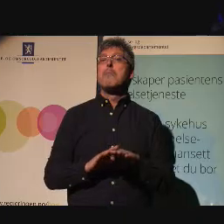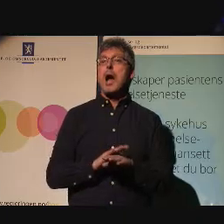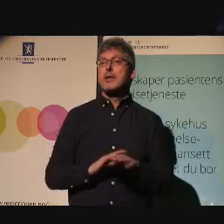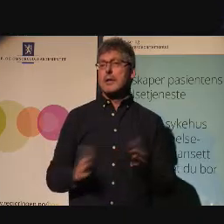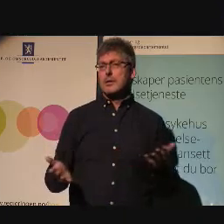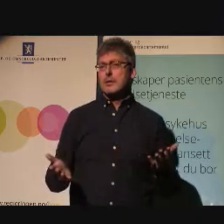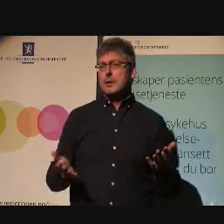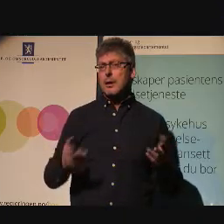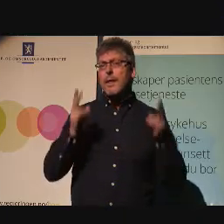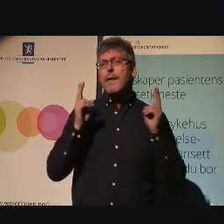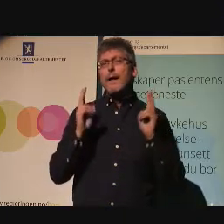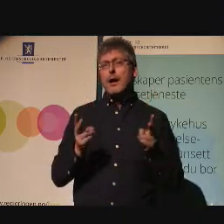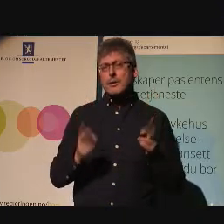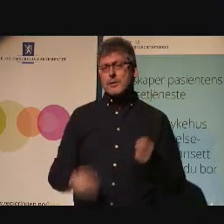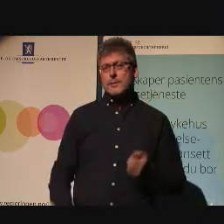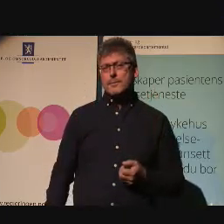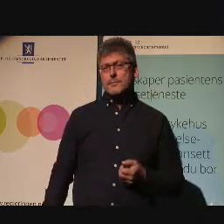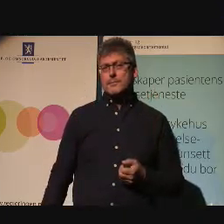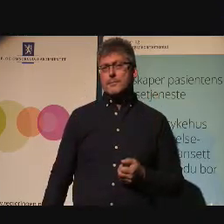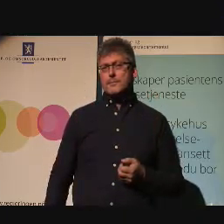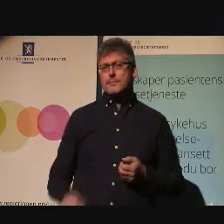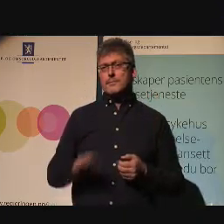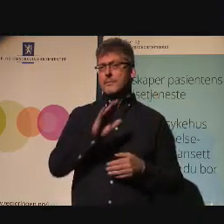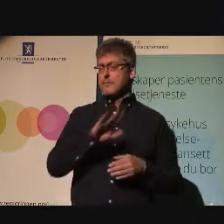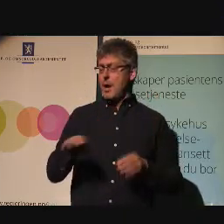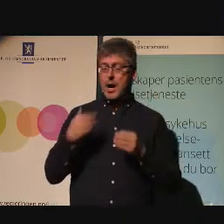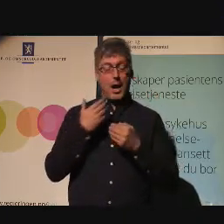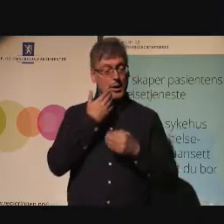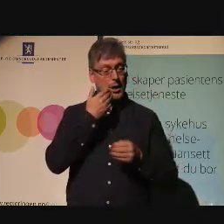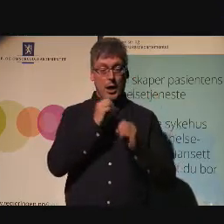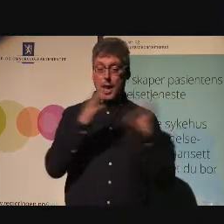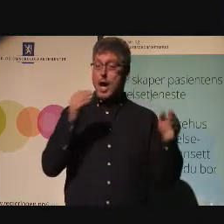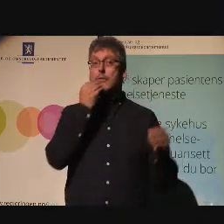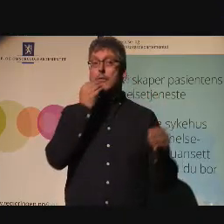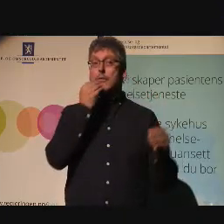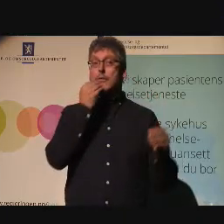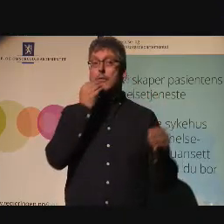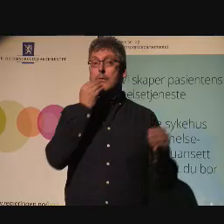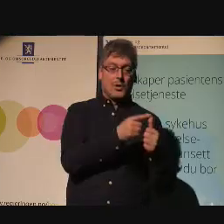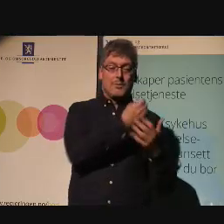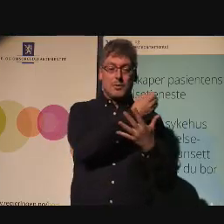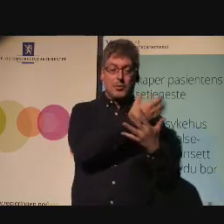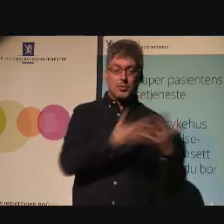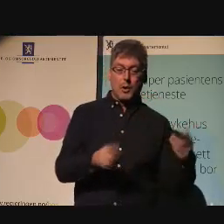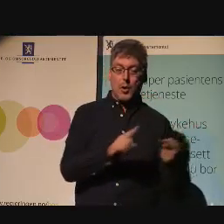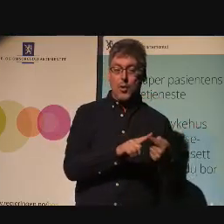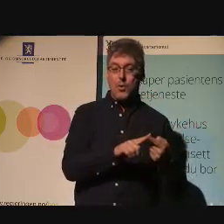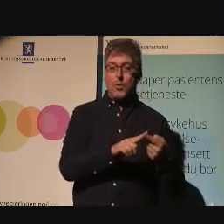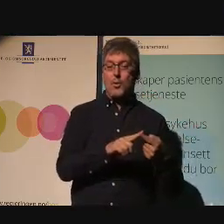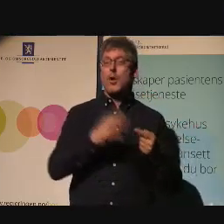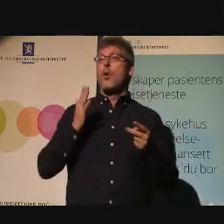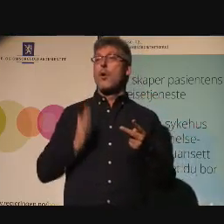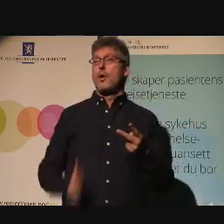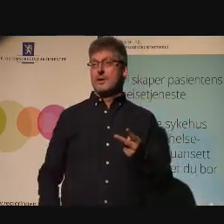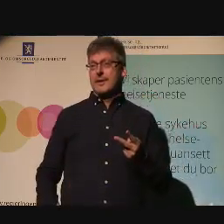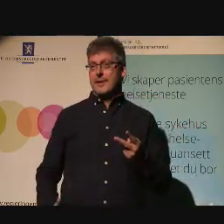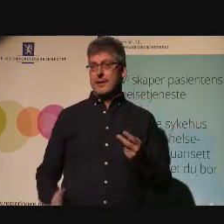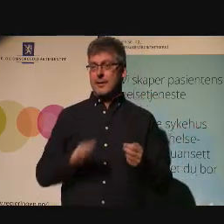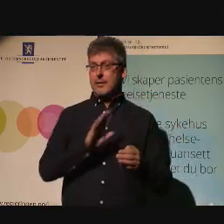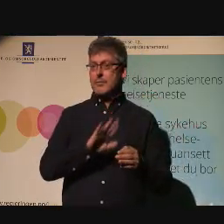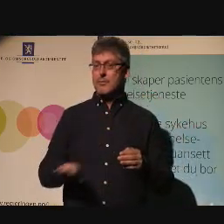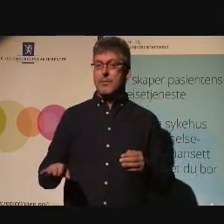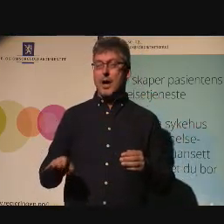Altså, en barn gir en veldig klar tilbakemelding av både gjennom språk og holdning, så møtes barn i